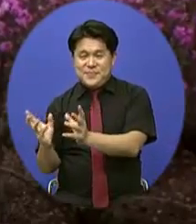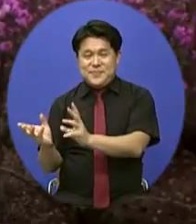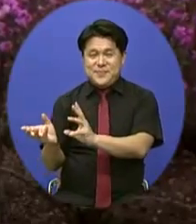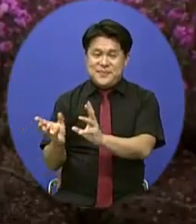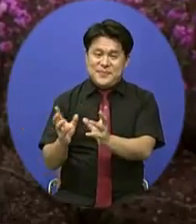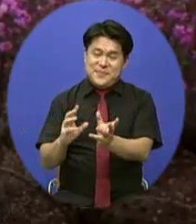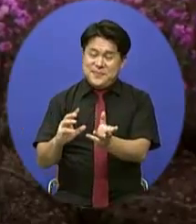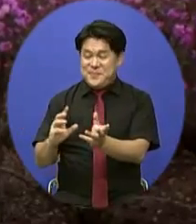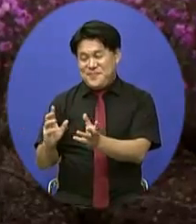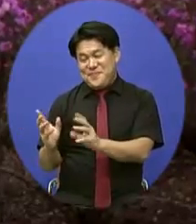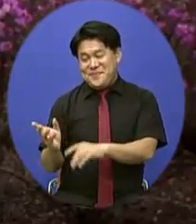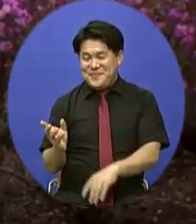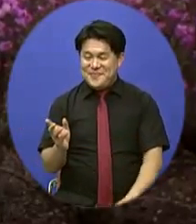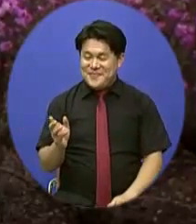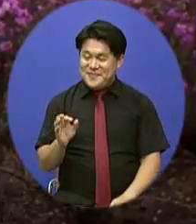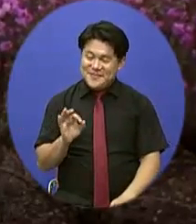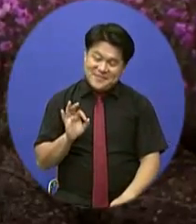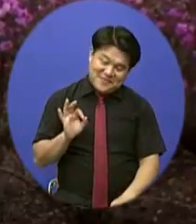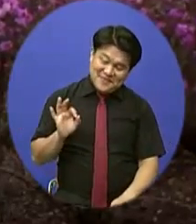머리 불어